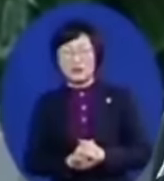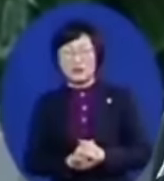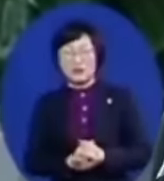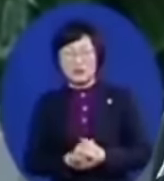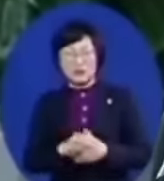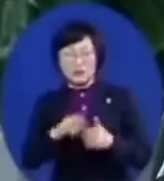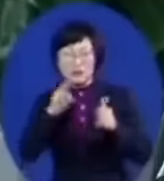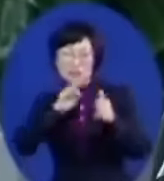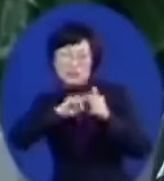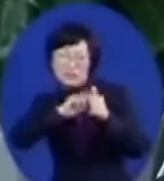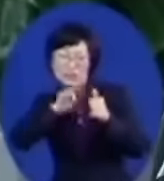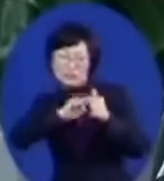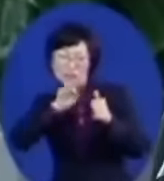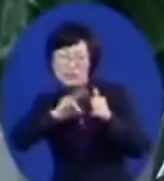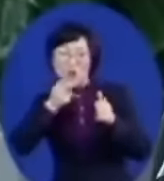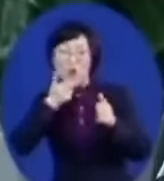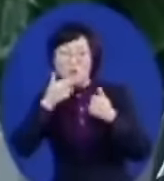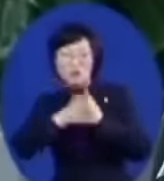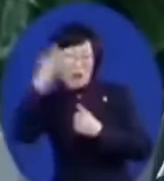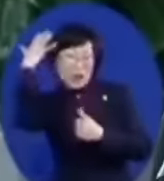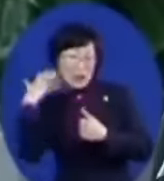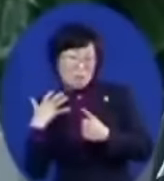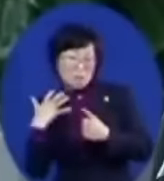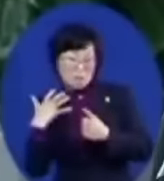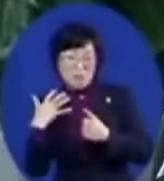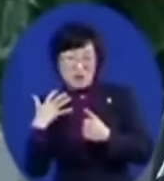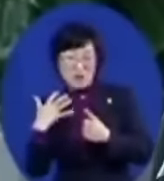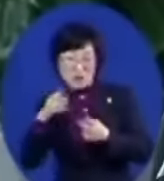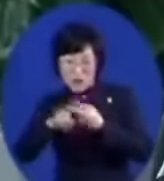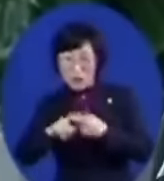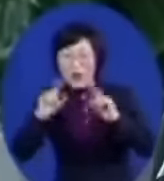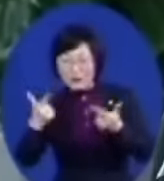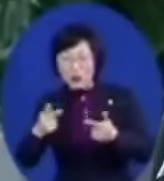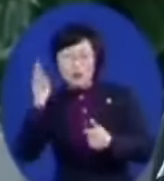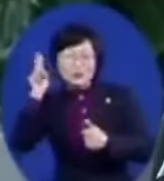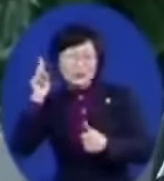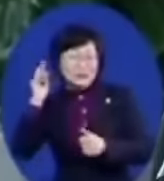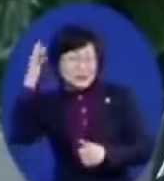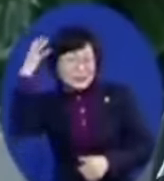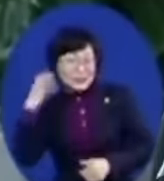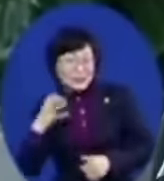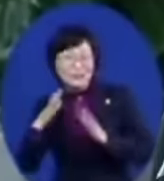이발사가 없어 회피들이 있는 것이 아니라 회피가 이발사에게 안 오니까 회피가 되죠.